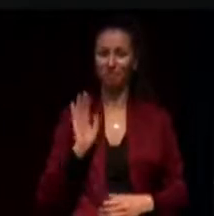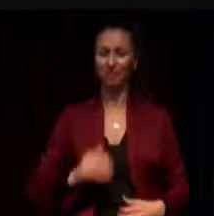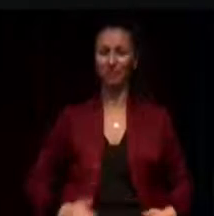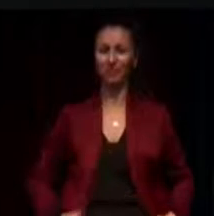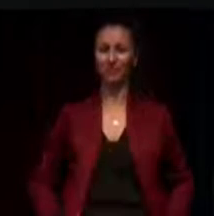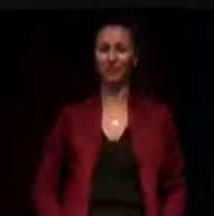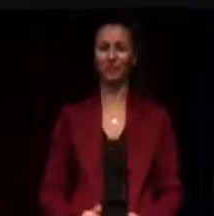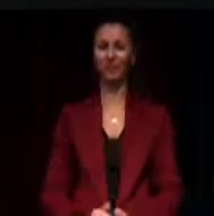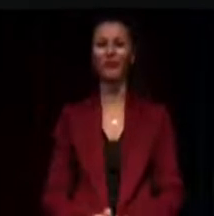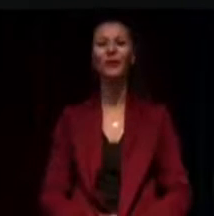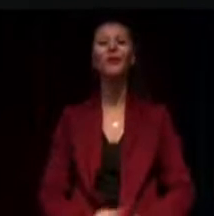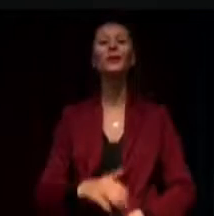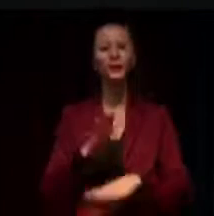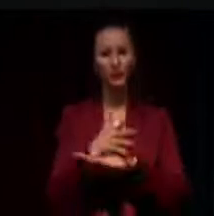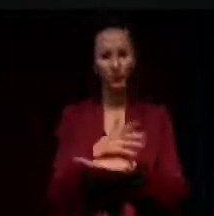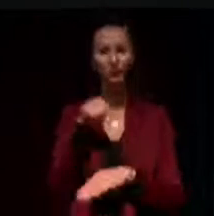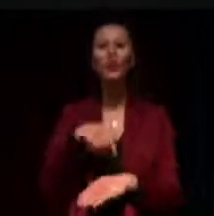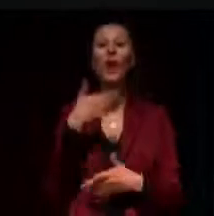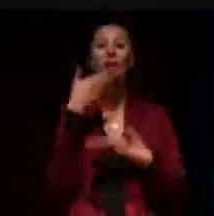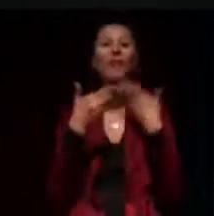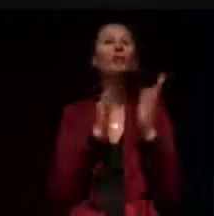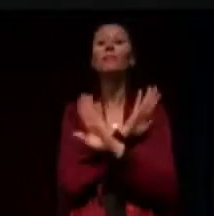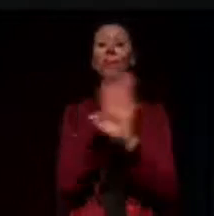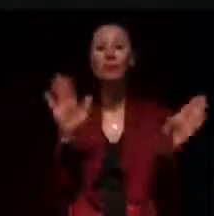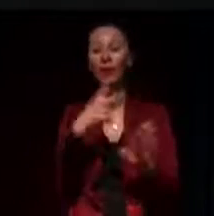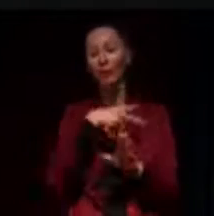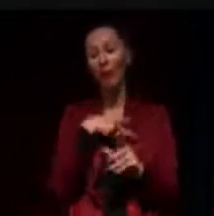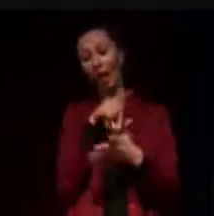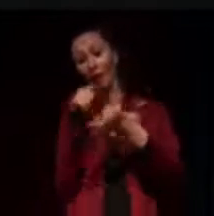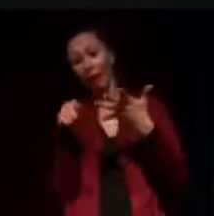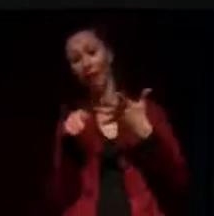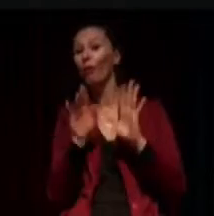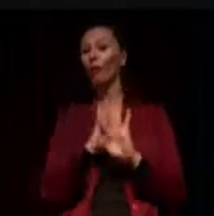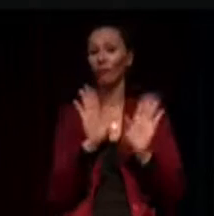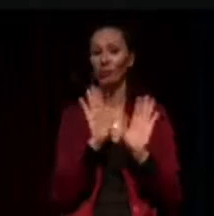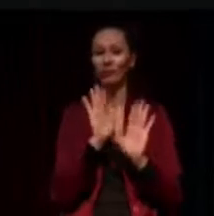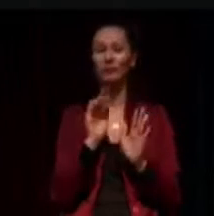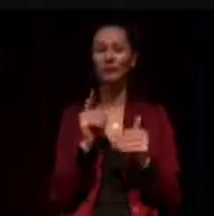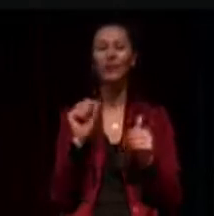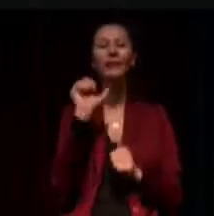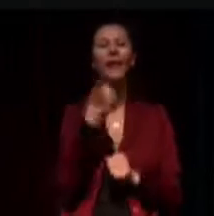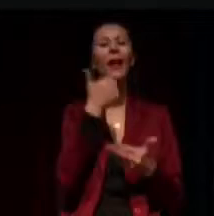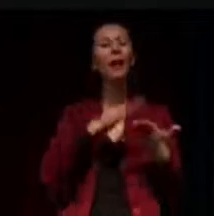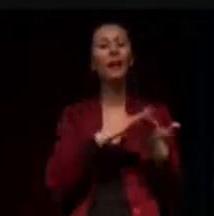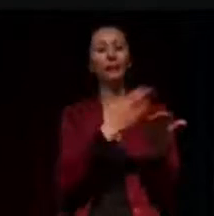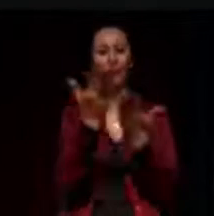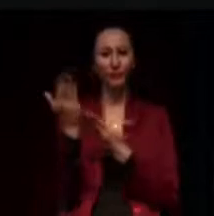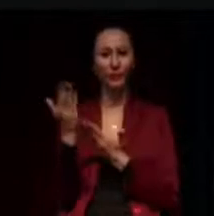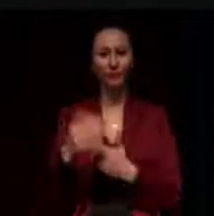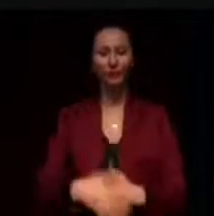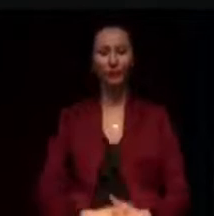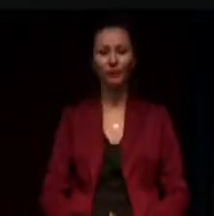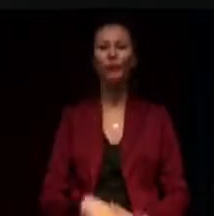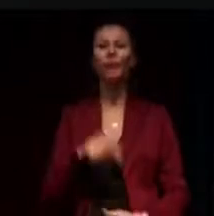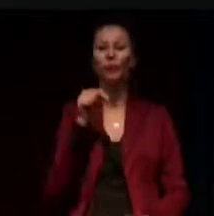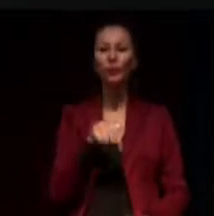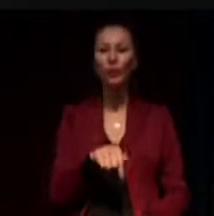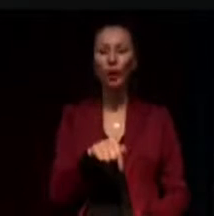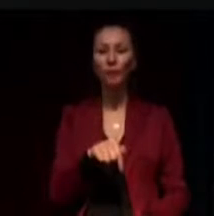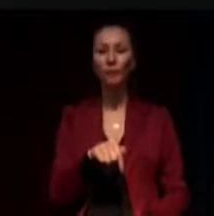Belediyeye geliyoruz. Geleceğiz. Çünkü bunu anlatmadan belediyeyi de anlamak mümkün olmayacak. Şimdi değerli arkadaşlar,